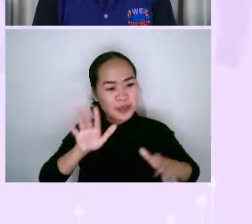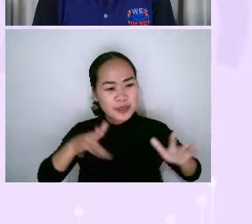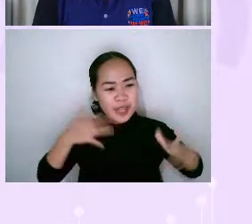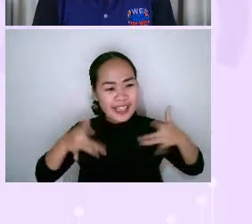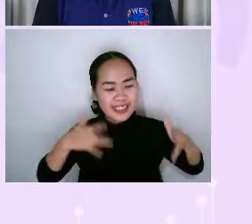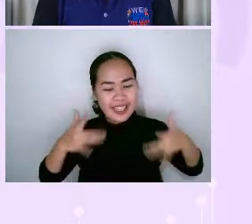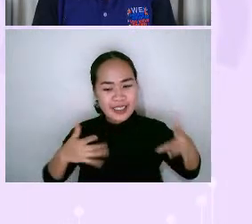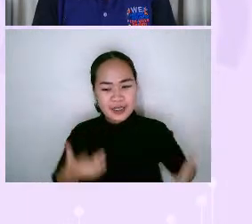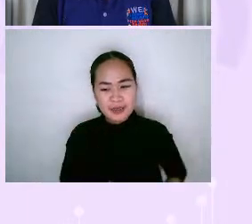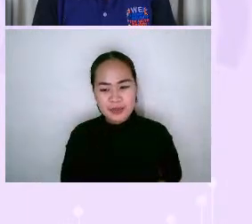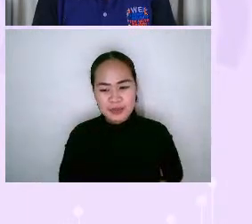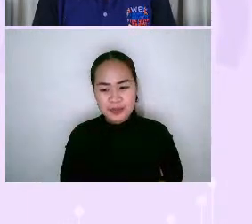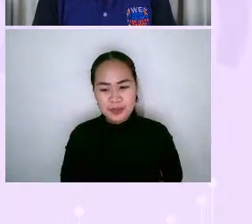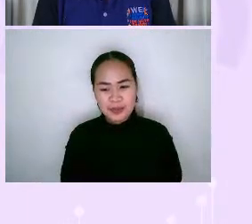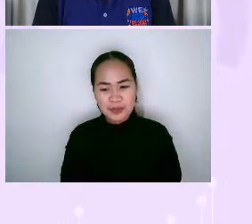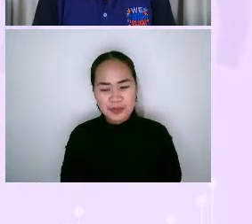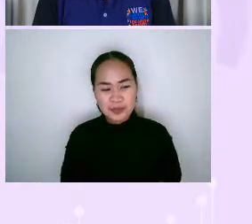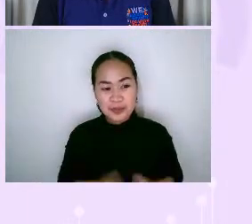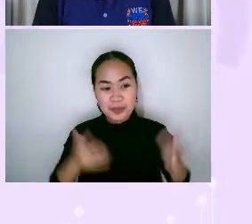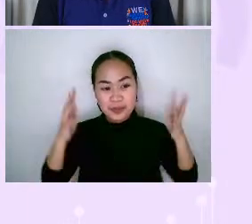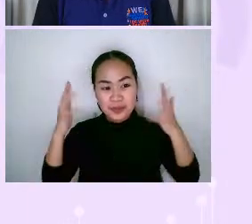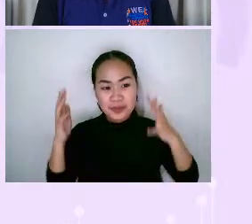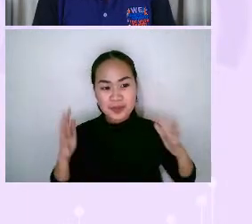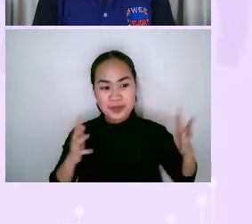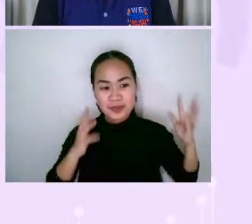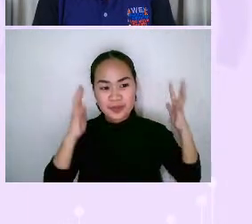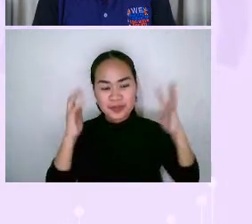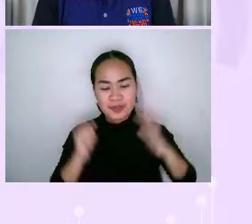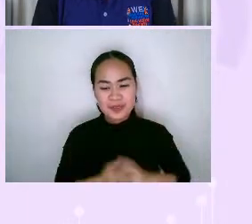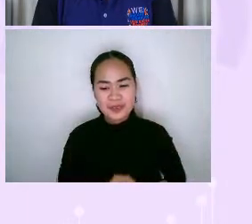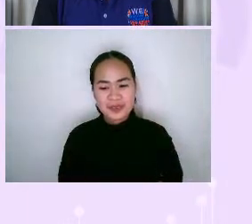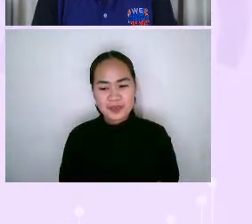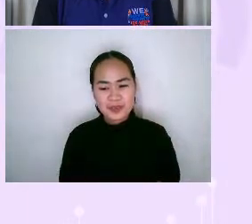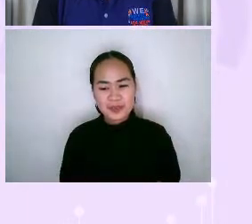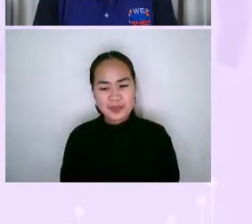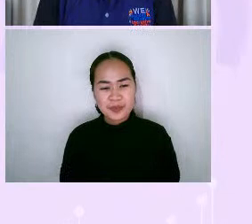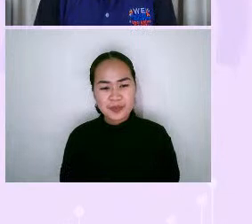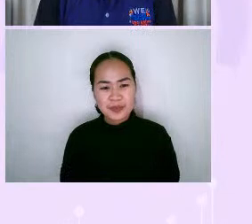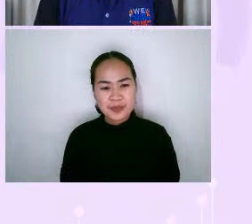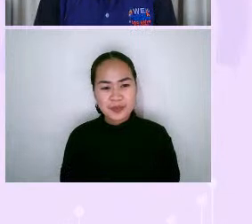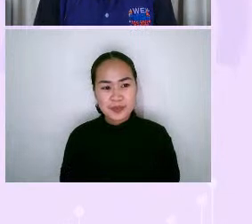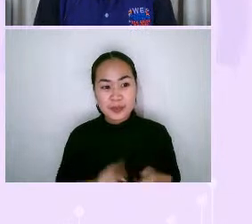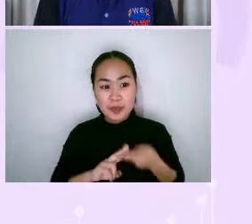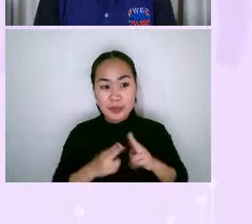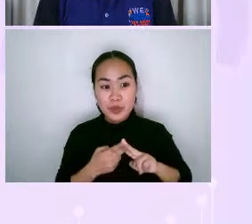And ating crack the code challenge number 2 ay,